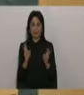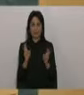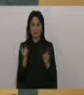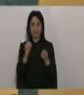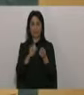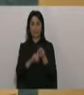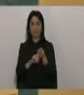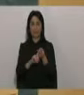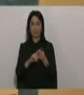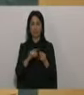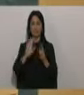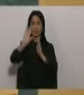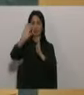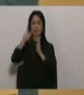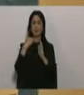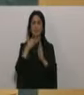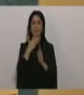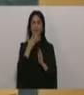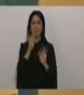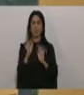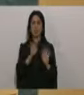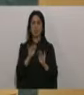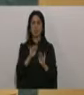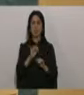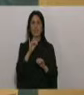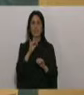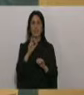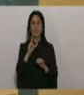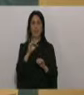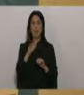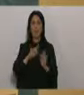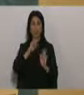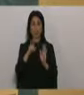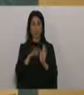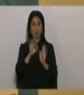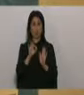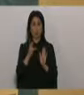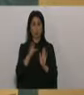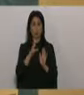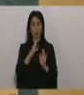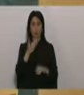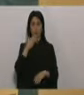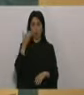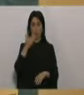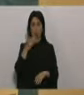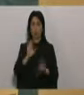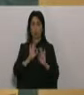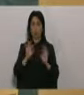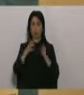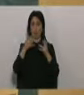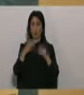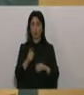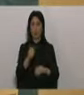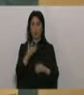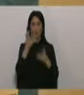შეეხება ინტერპელაციას ნაციონალური მოძრაობის მიერ დასმულ კითხვას. გამოვიდა მომხსენებელი, დარწმუნებული ვარ,